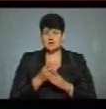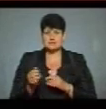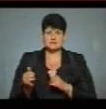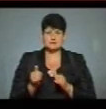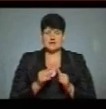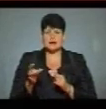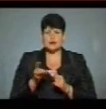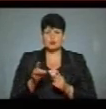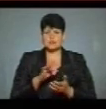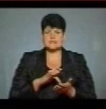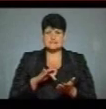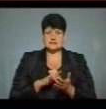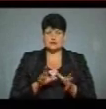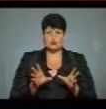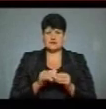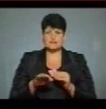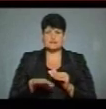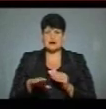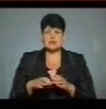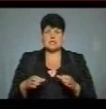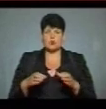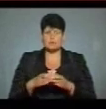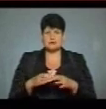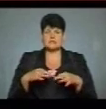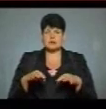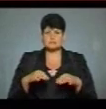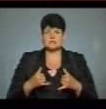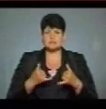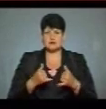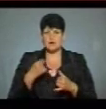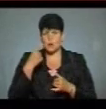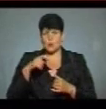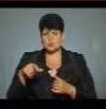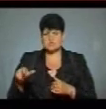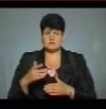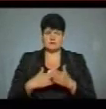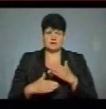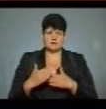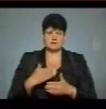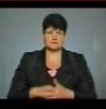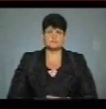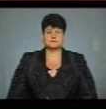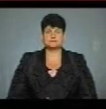забезпечення районних центрів та об'єднаних територіальних громад транспортом для осіб з інвалідністю, каже Вадим Боярський.